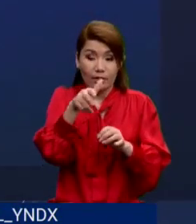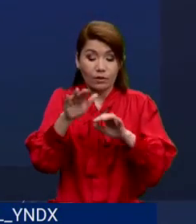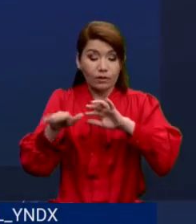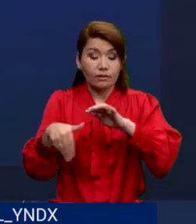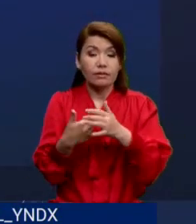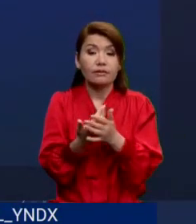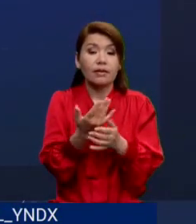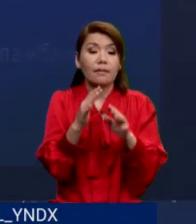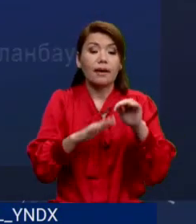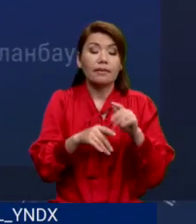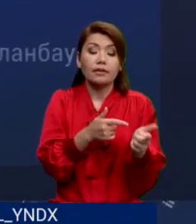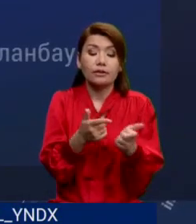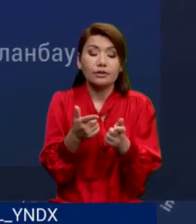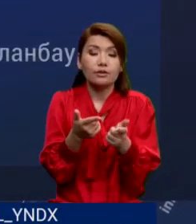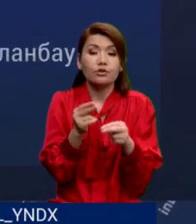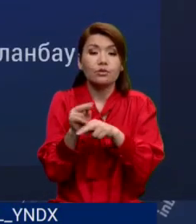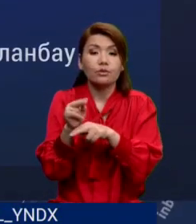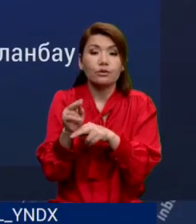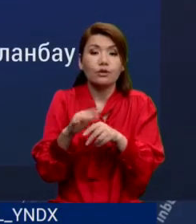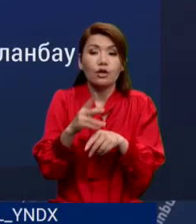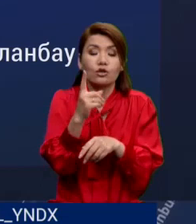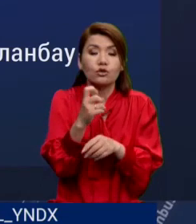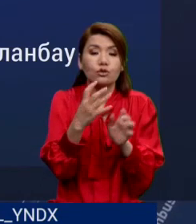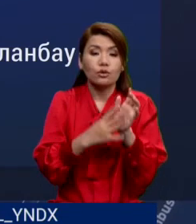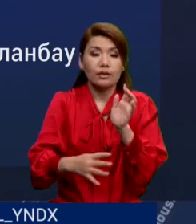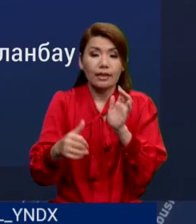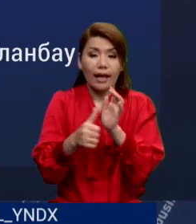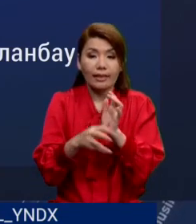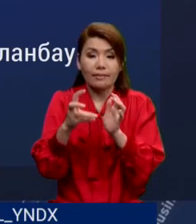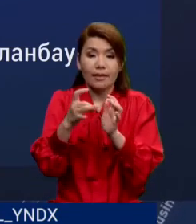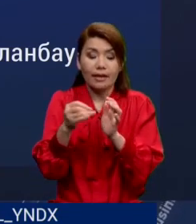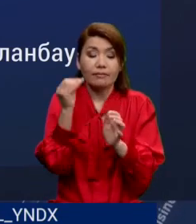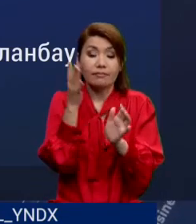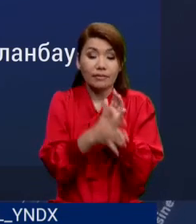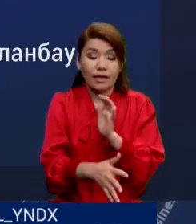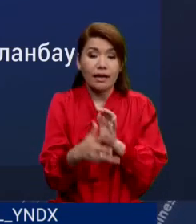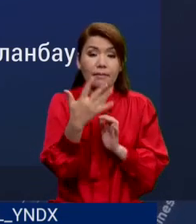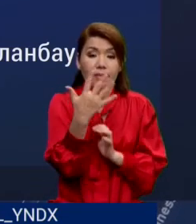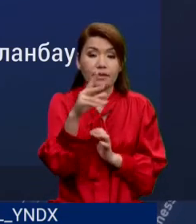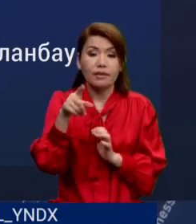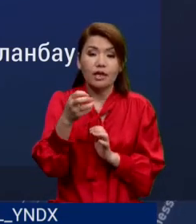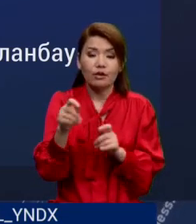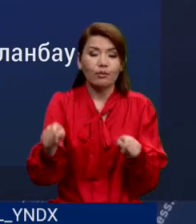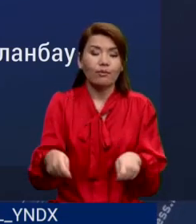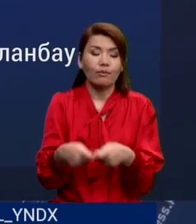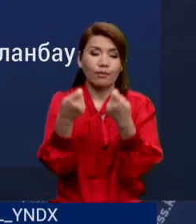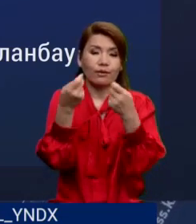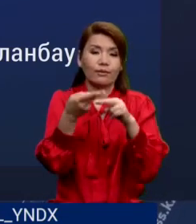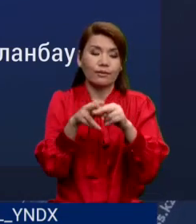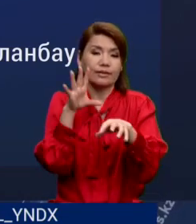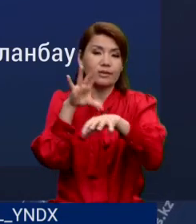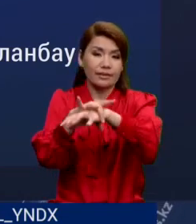маман даярлауға бөлінген 196 миллиард теңгені тексерген, сөйтіп 5 миллиард 800 миллион теңгенің бұзушылығын анықтапты.